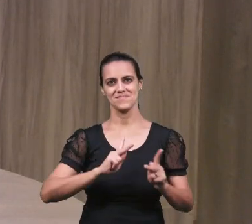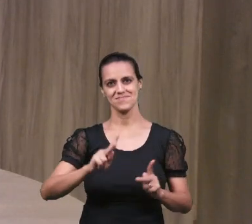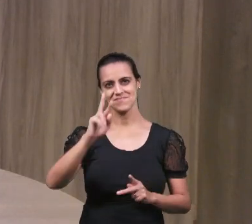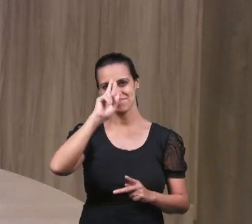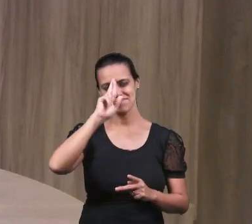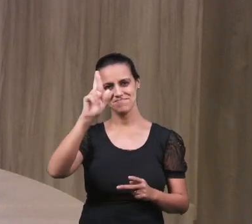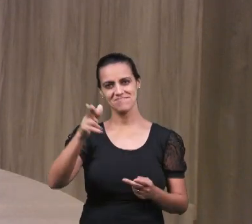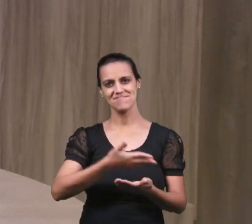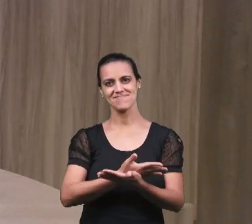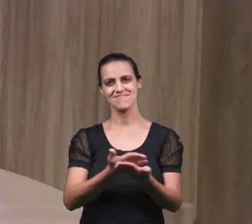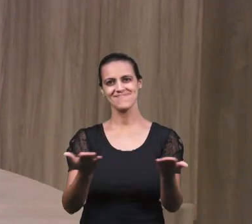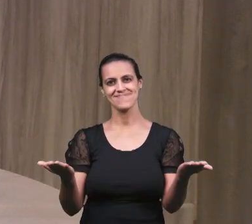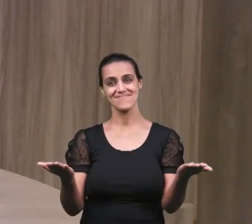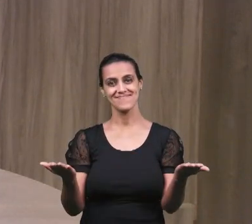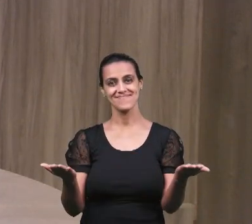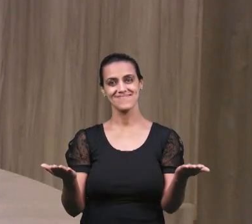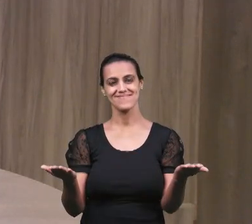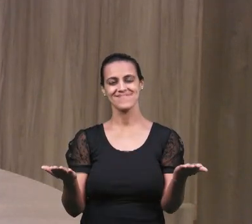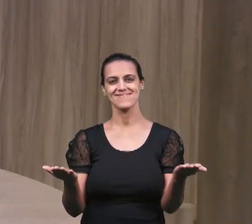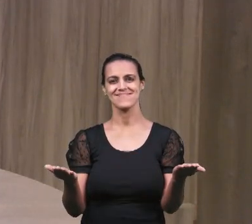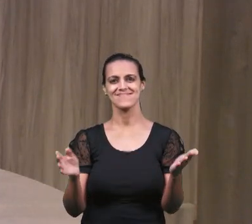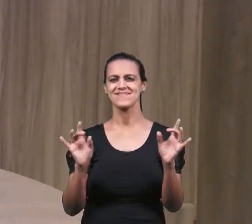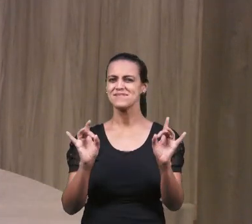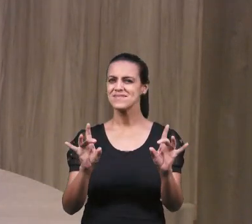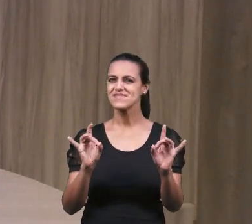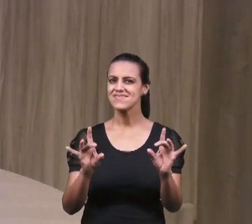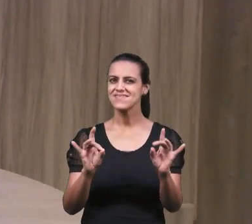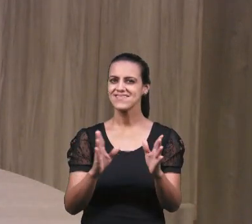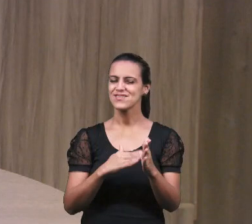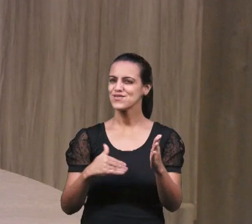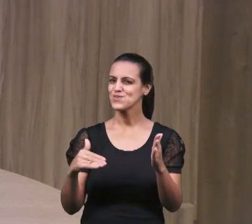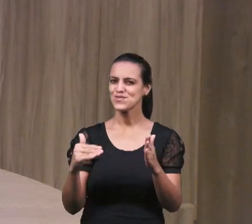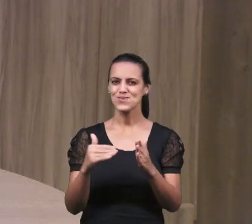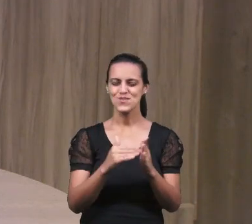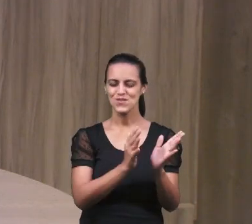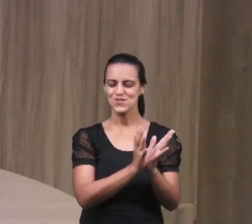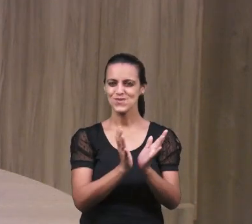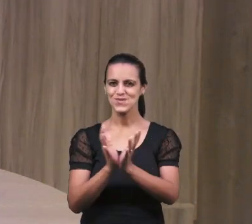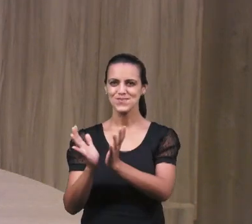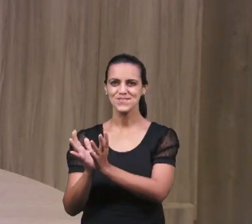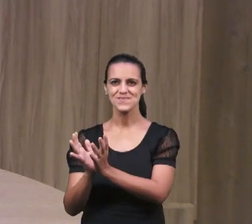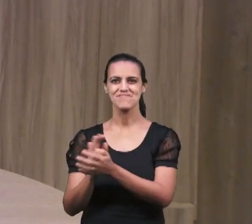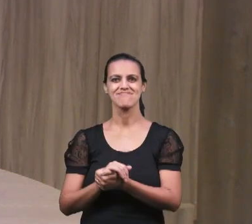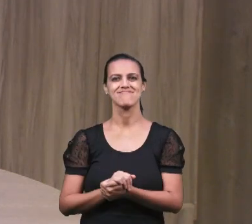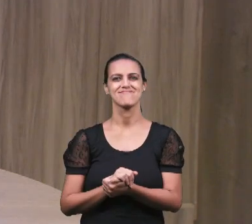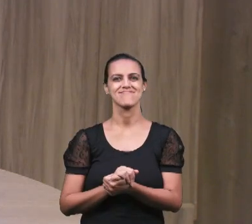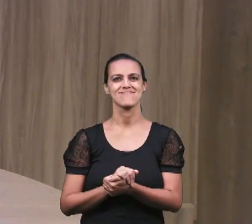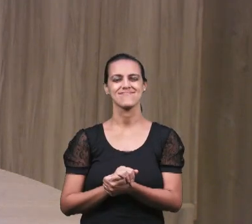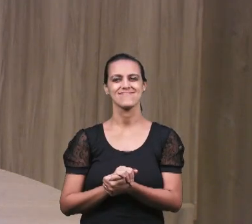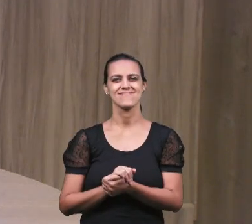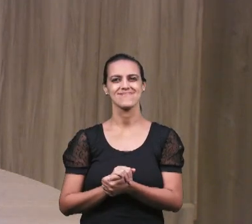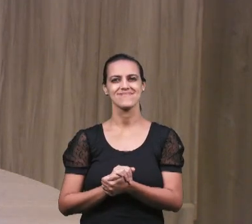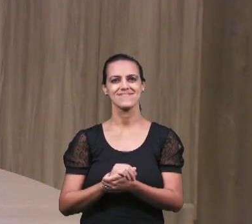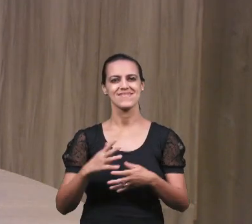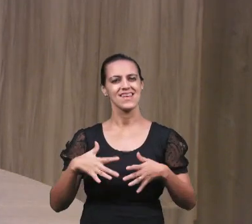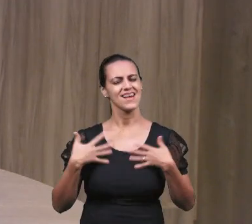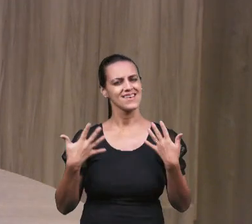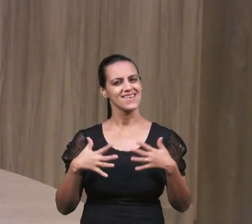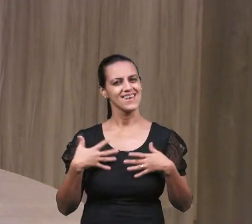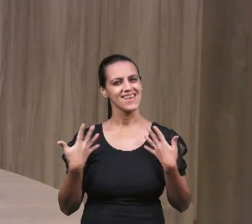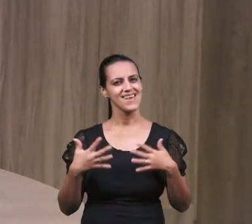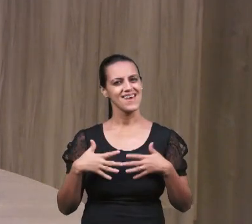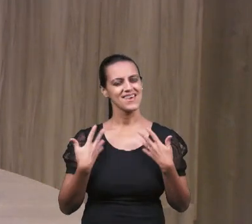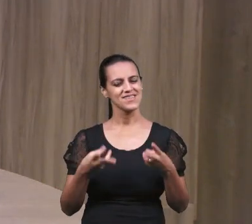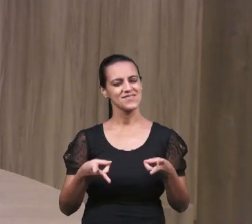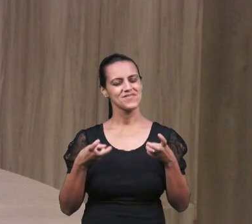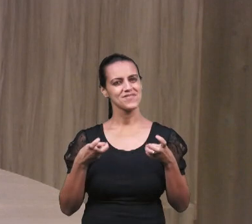La paix du Seigneur à tous, spécialement à toutes les classes. Nous sommes très heureux de